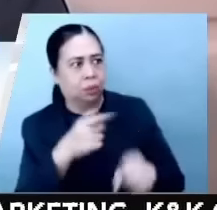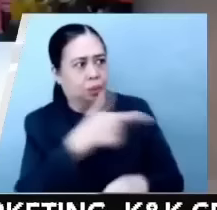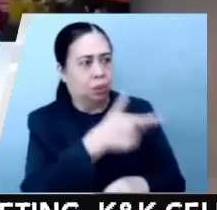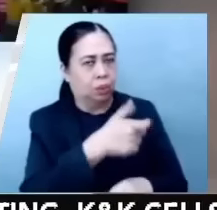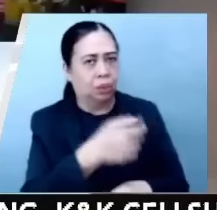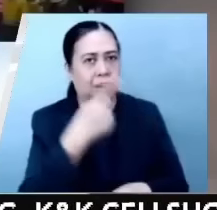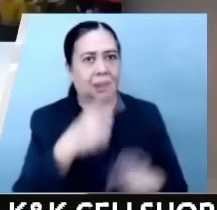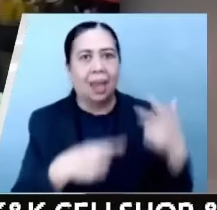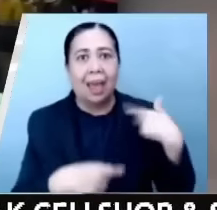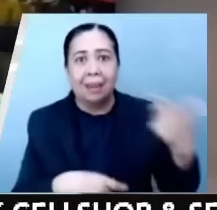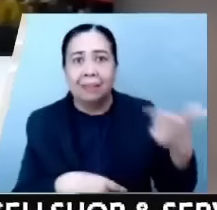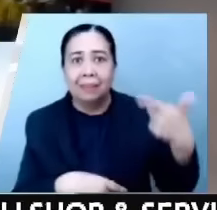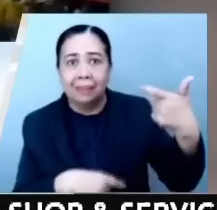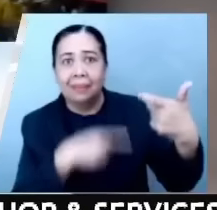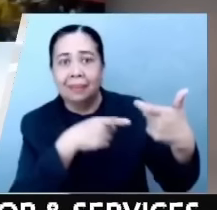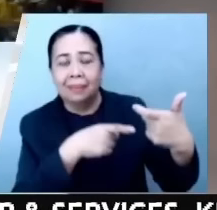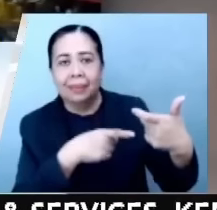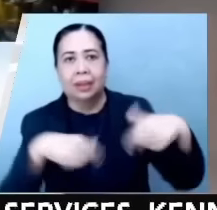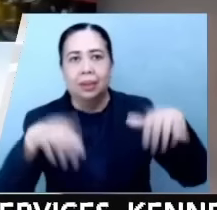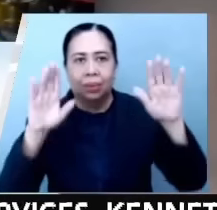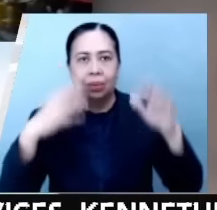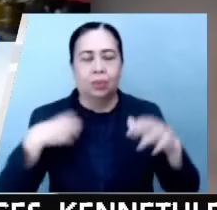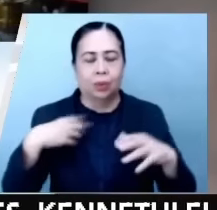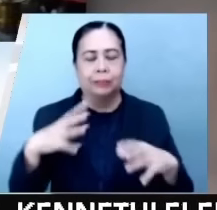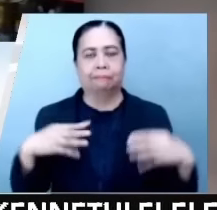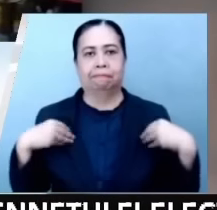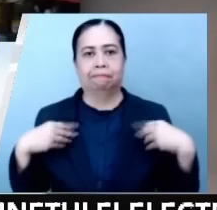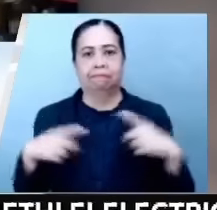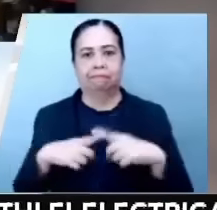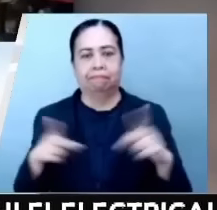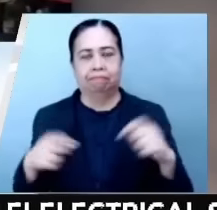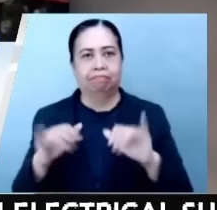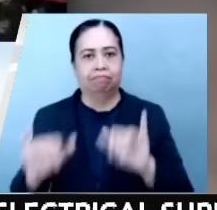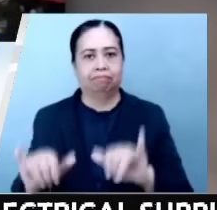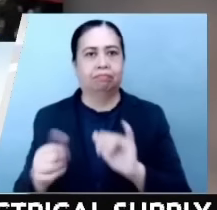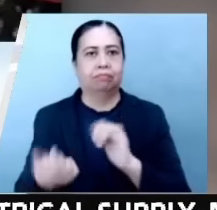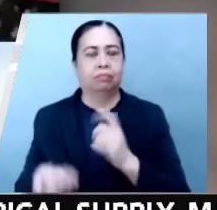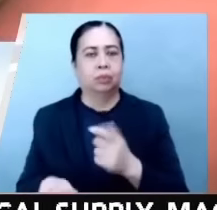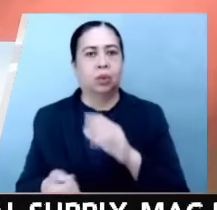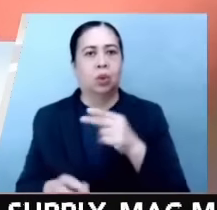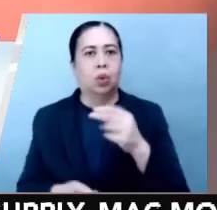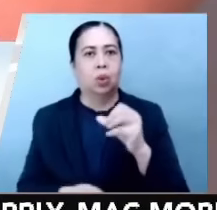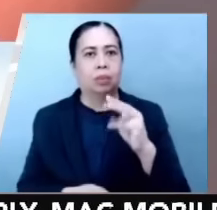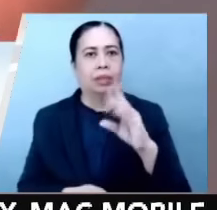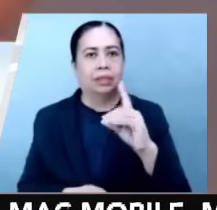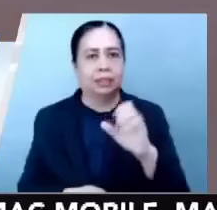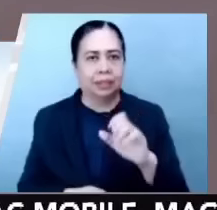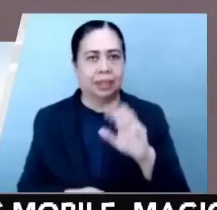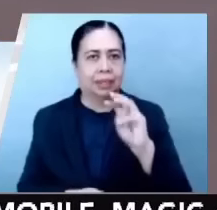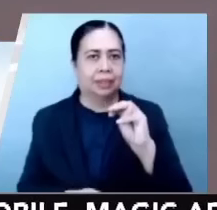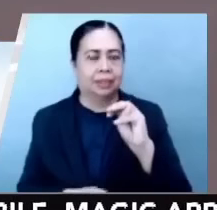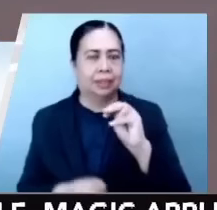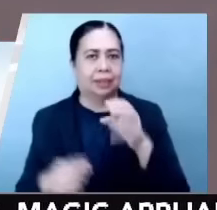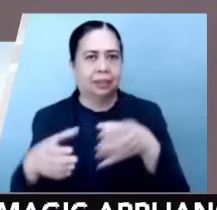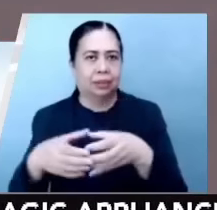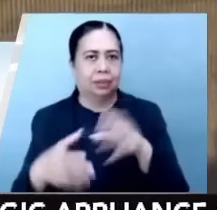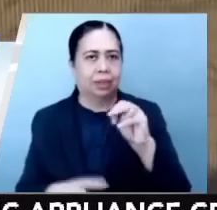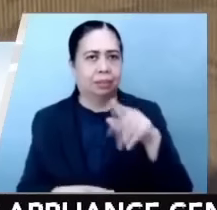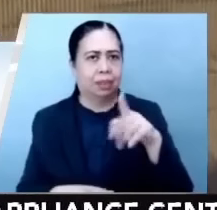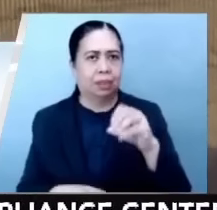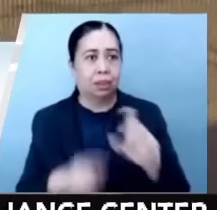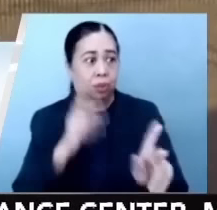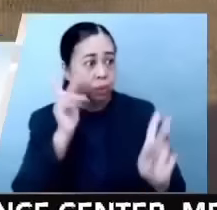baril. Sumuko ang pulis at nasa kustodiya na ng homicide section ng MPD. iginiit niya na wala siyang intensyong patayin ng